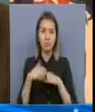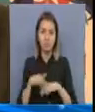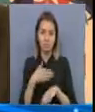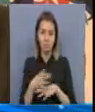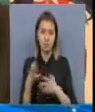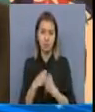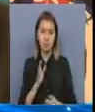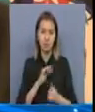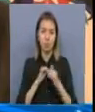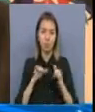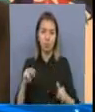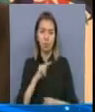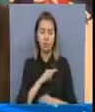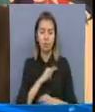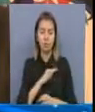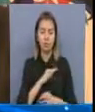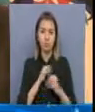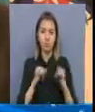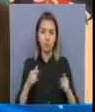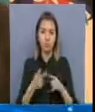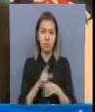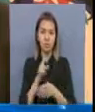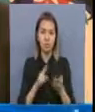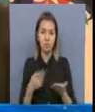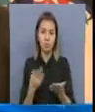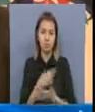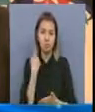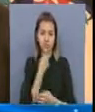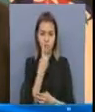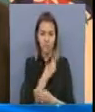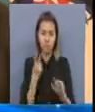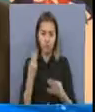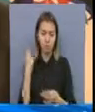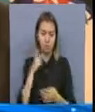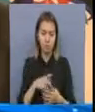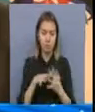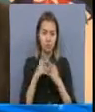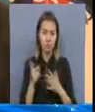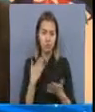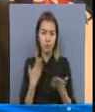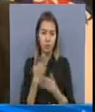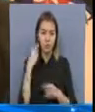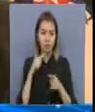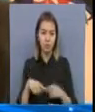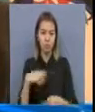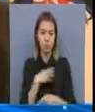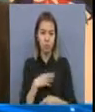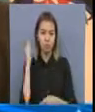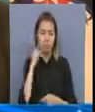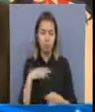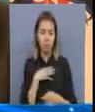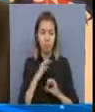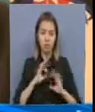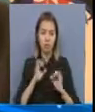да кәсібін өндірістік желіге қоя алмай отыр. Бұл мәселеге жаңа қырынан қарау керек. Елбасы ауыл шаруашылығының жаңа технологиялық негіздерін игерудің